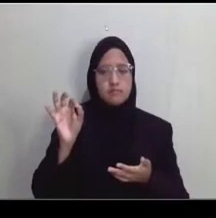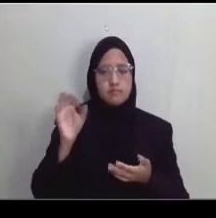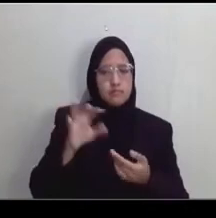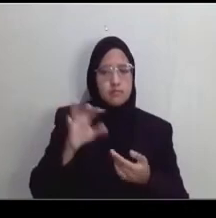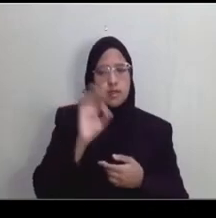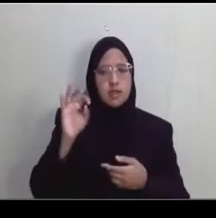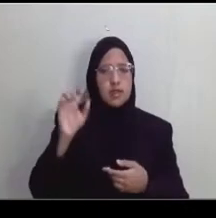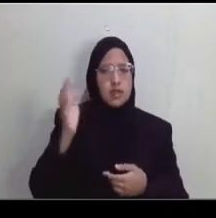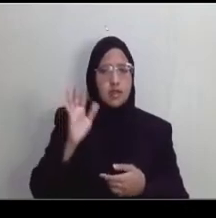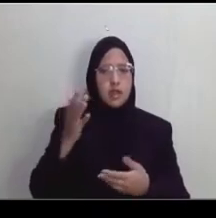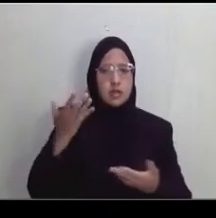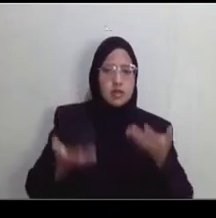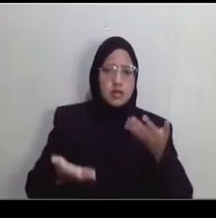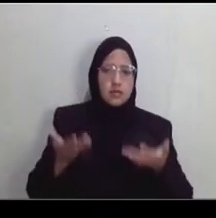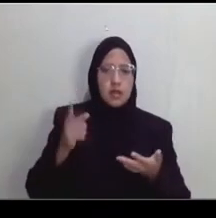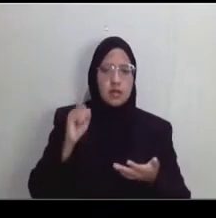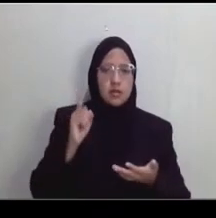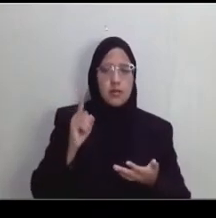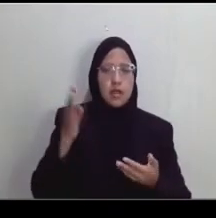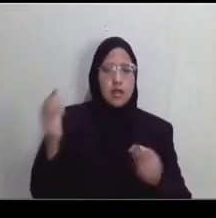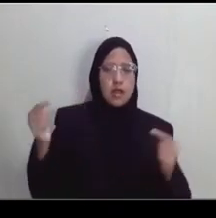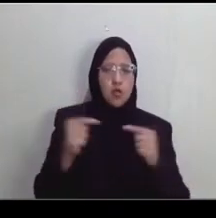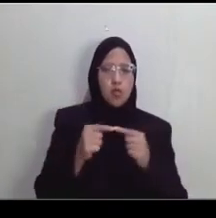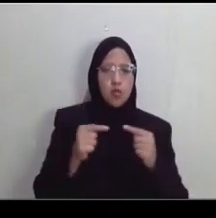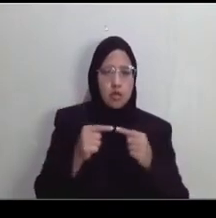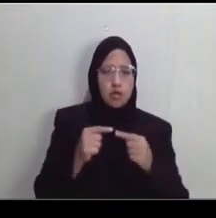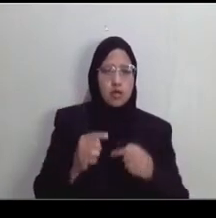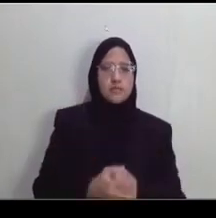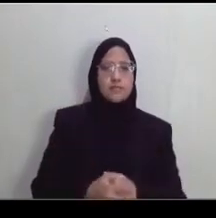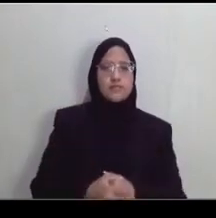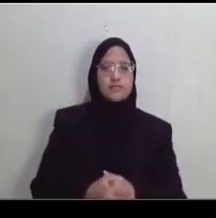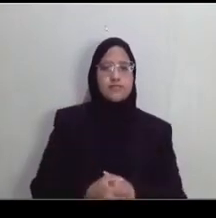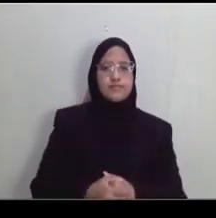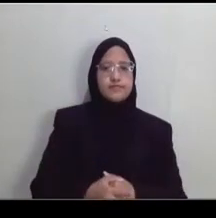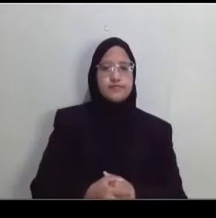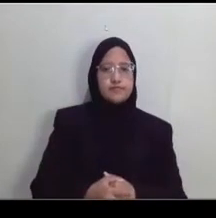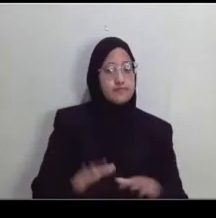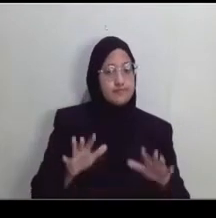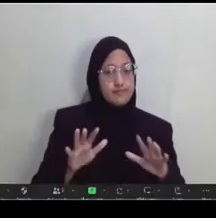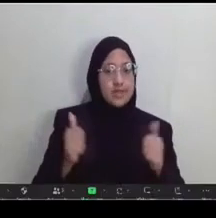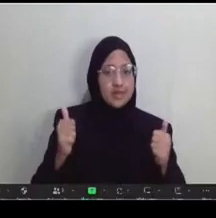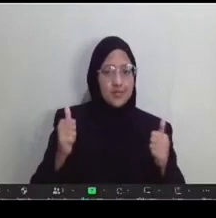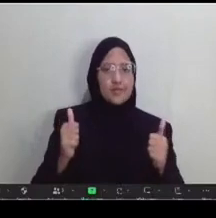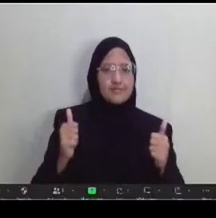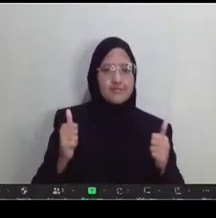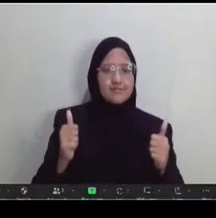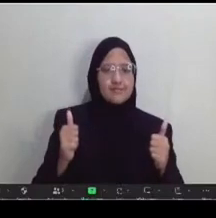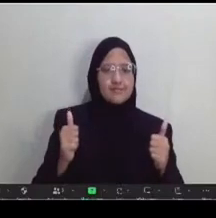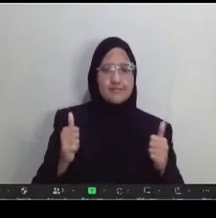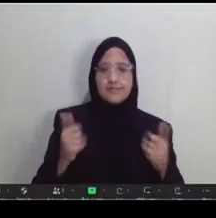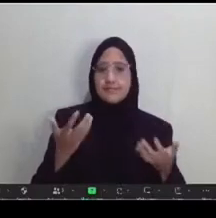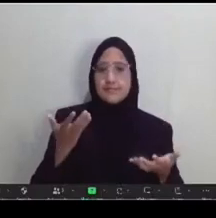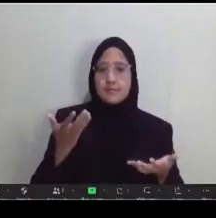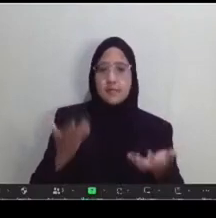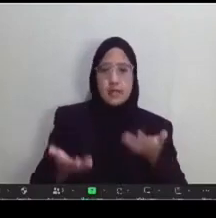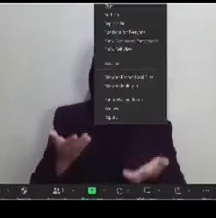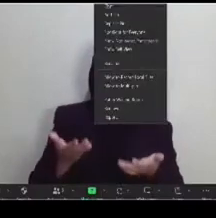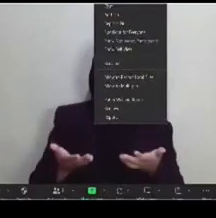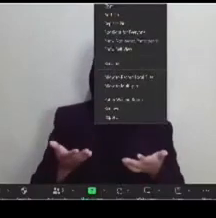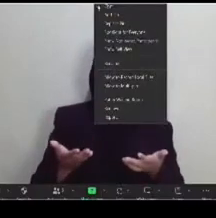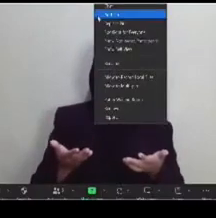lanjut karena tidak ada relevansinya kesimpulan menimbang bahwa Berdasarkan uraian duduk